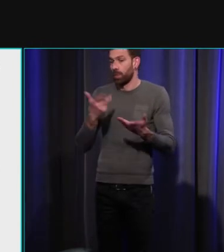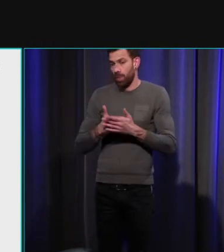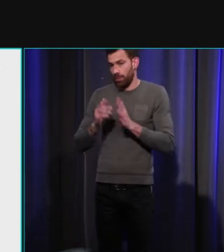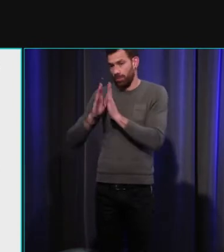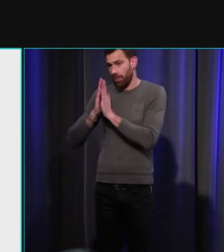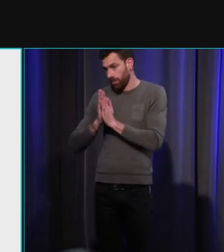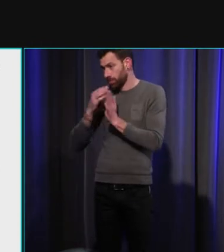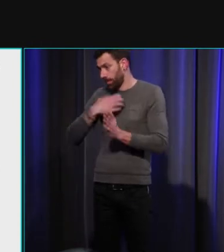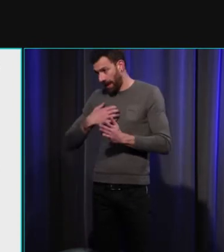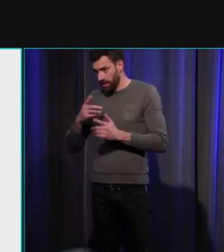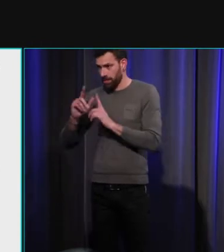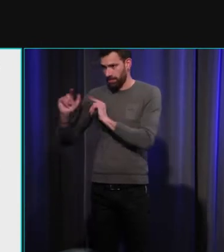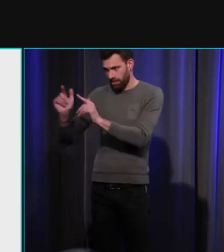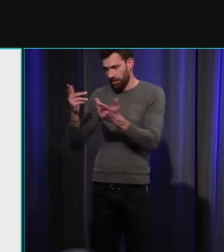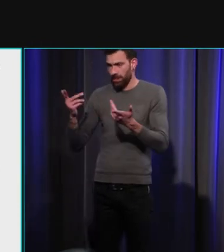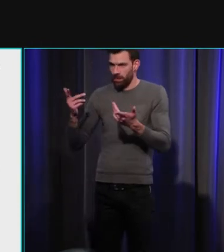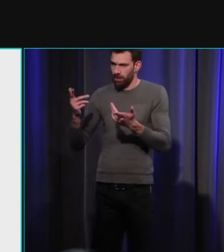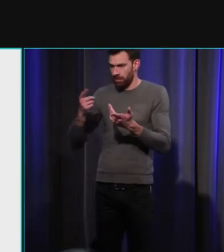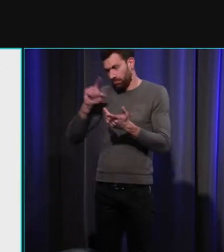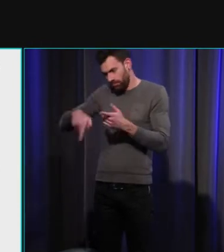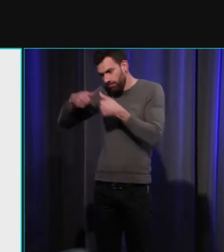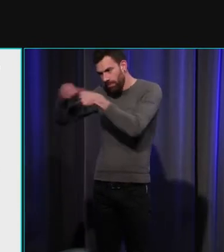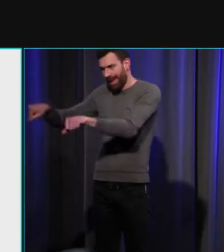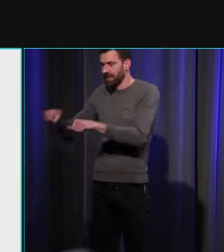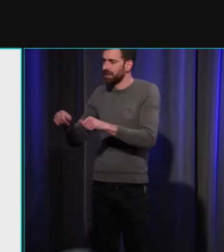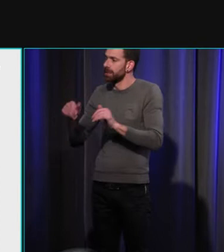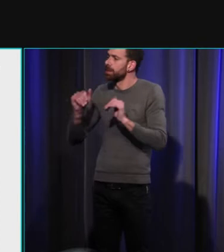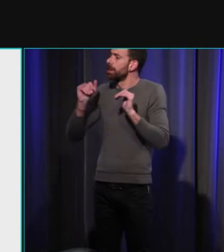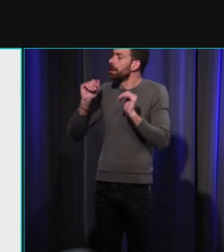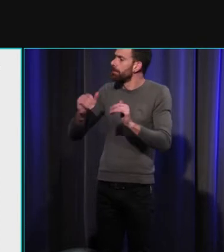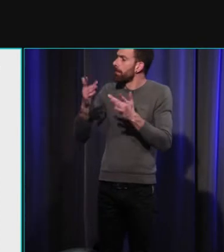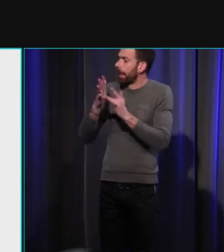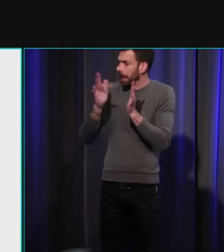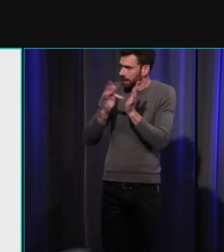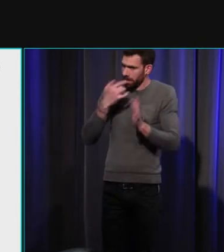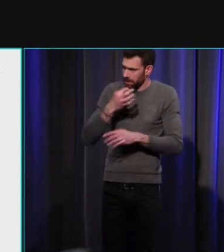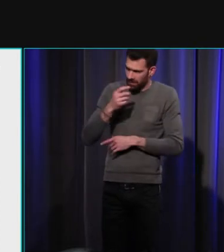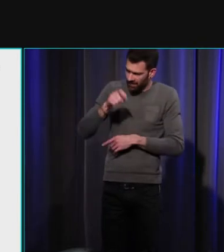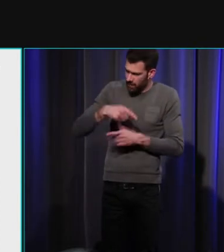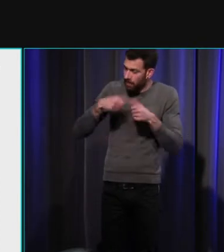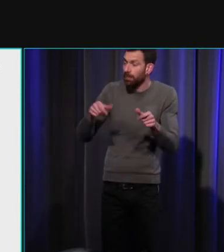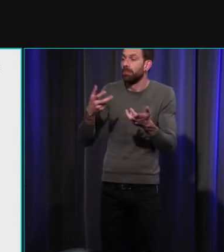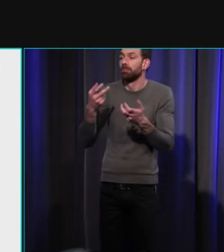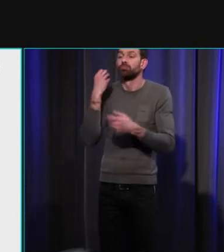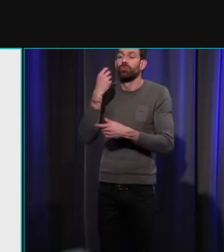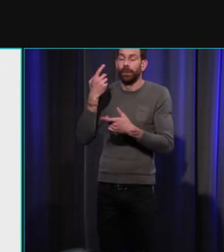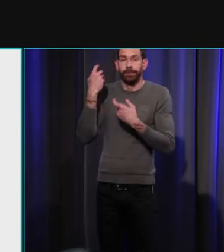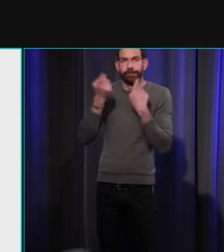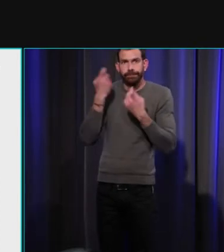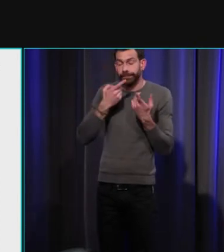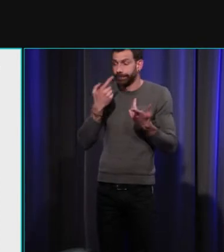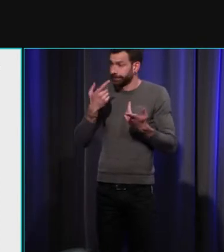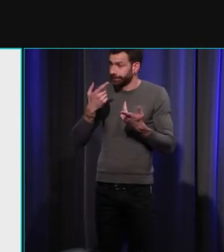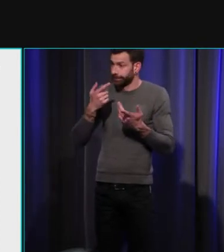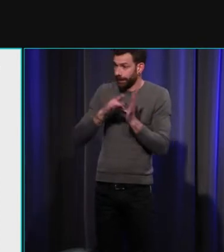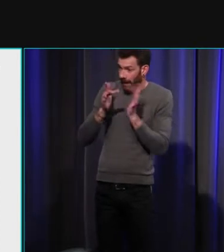à rester là où il est et même les chrétiens souvent le problème se pose est-ce qu'un chrétien doit être vous doit devenir moine